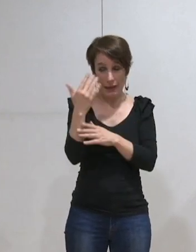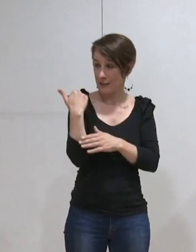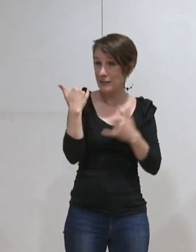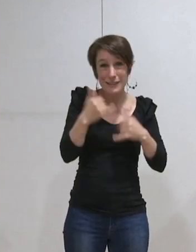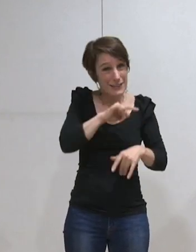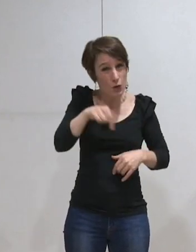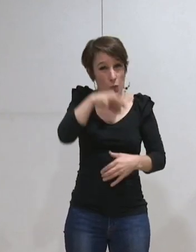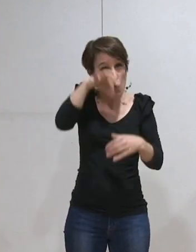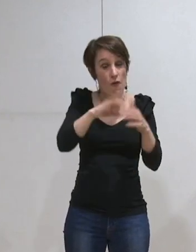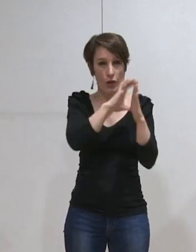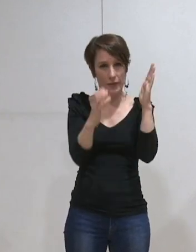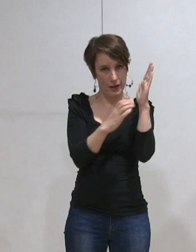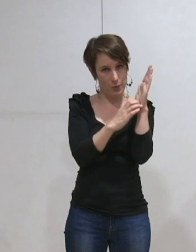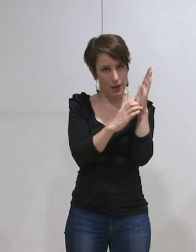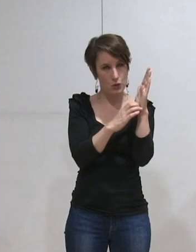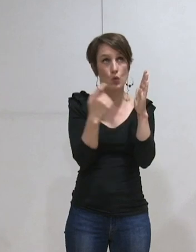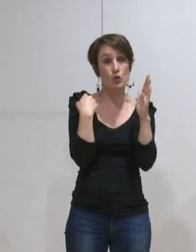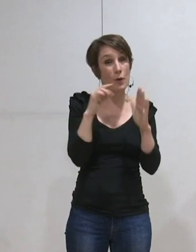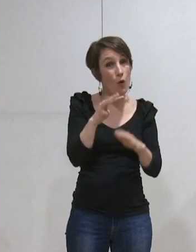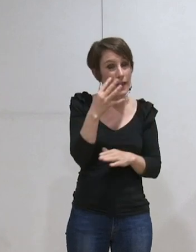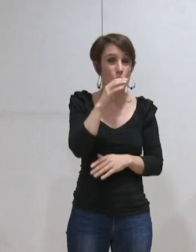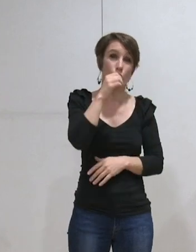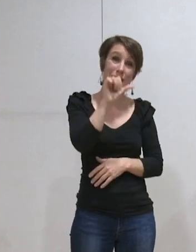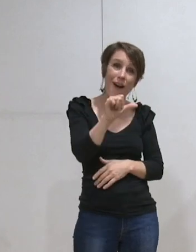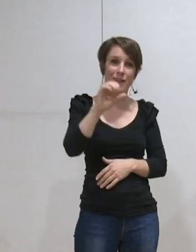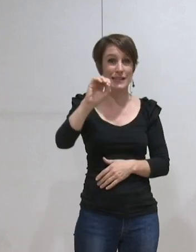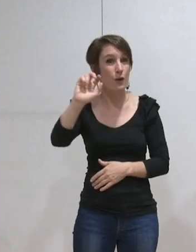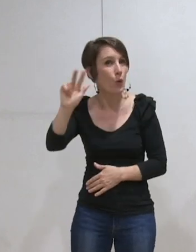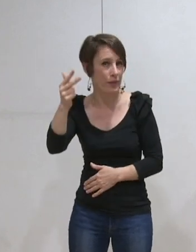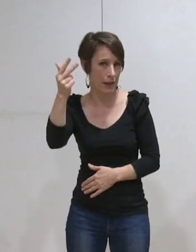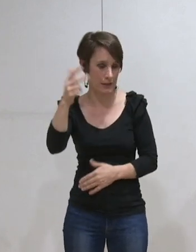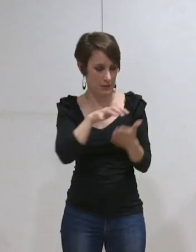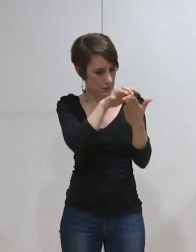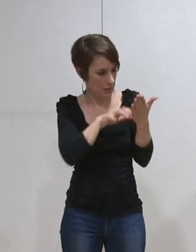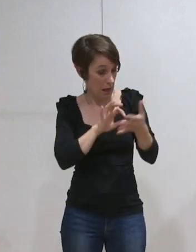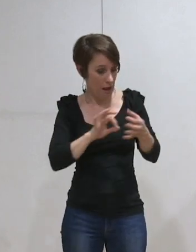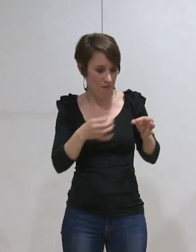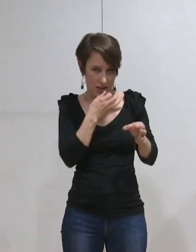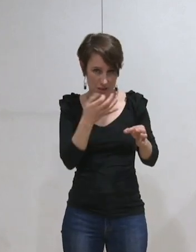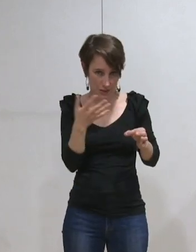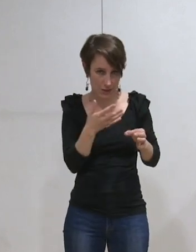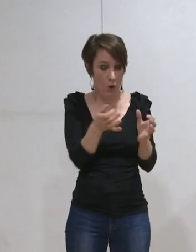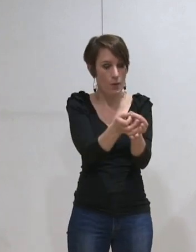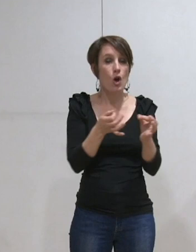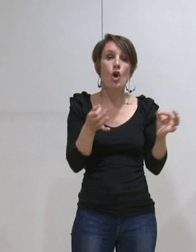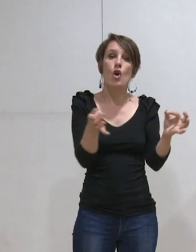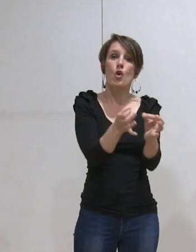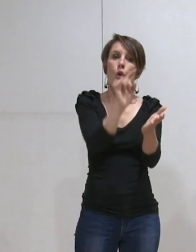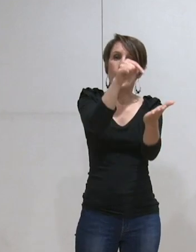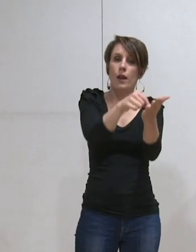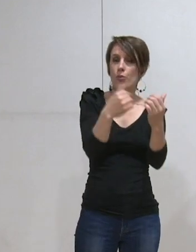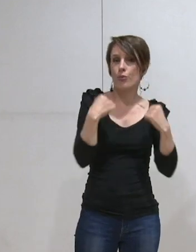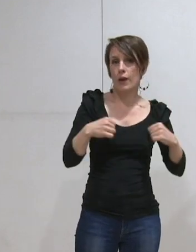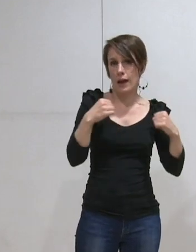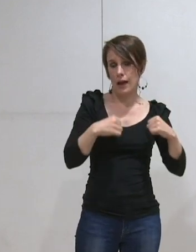même la délibération 14a013 le local commun résidentiel du 50